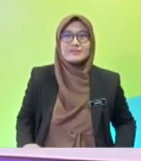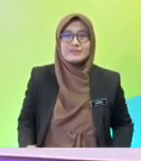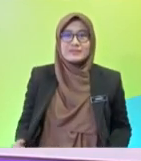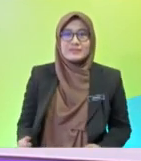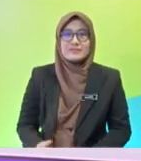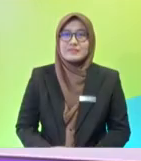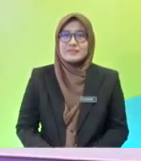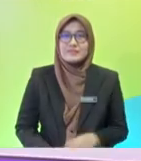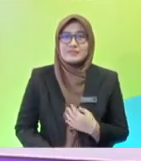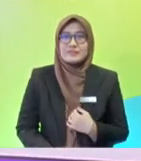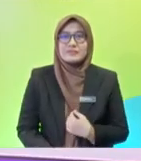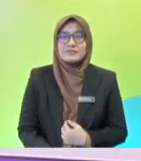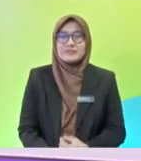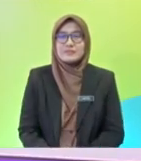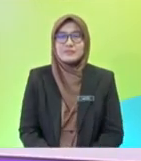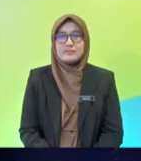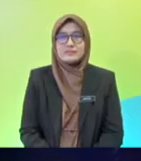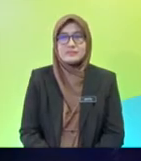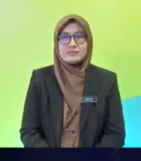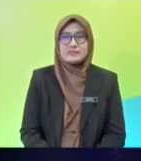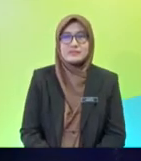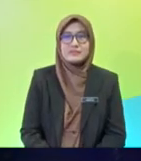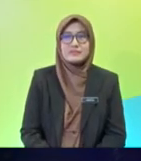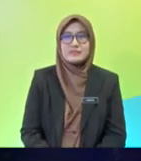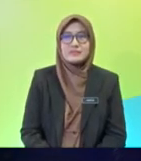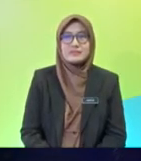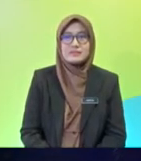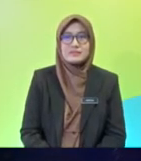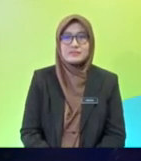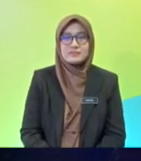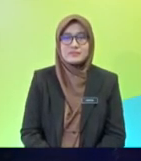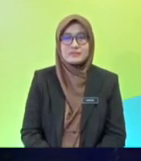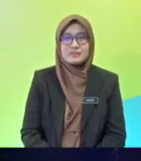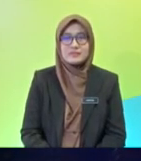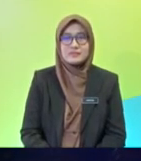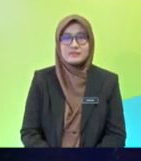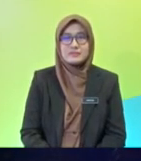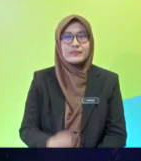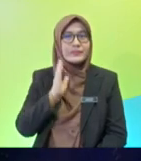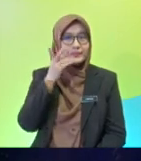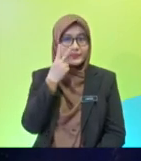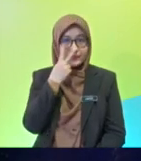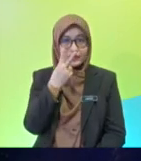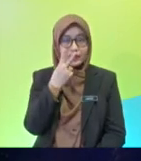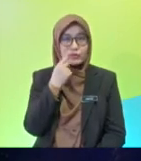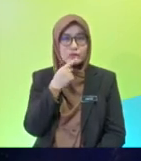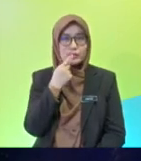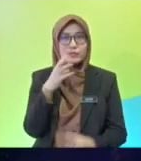duduk-duduk Nah jadi kita Tengoklah nanti akan dapat bintangnya paling banyak